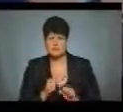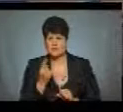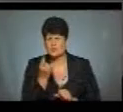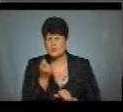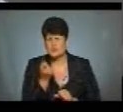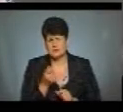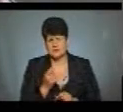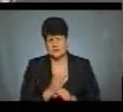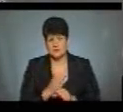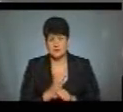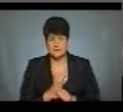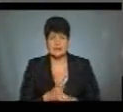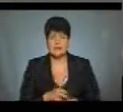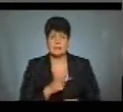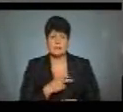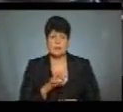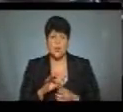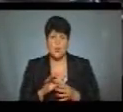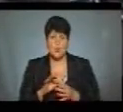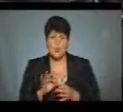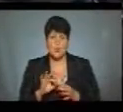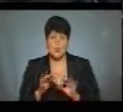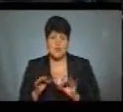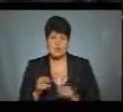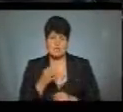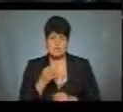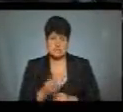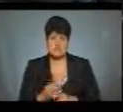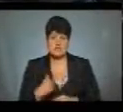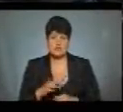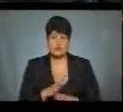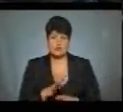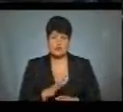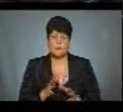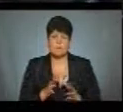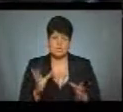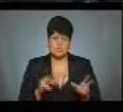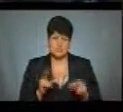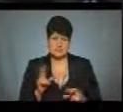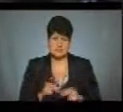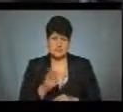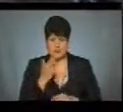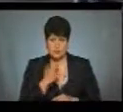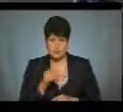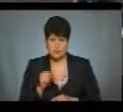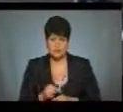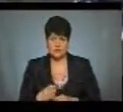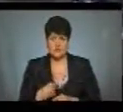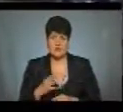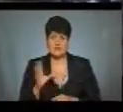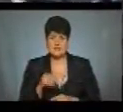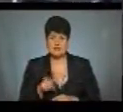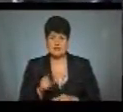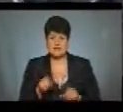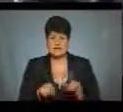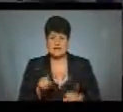і все. Капітан «Олімпу» сказав. У нас було більше шансів, тому що у нас було, ми просто до поля не привикли. Ми тут, я взагалі тут рідко коли граю,